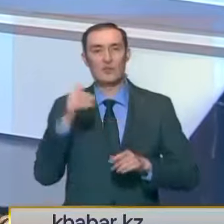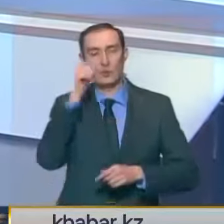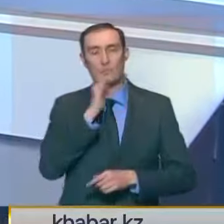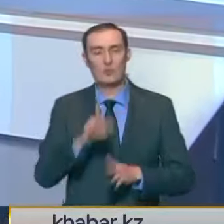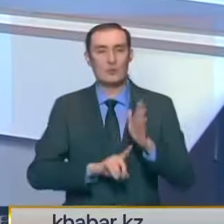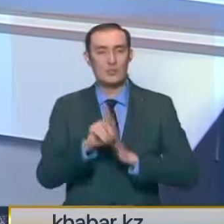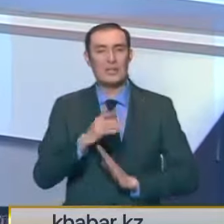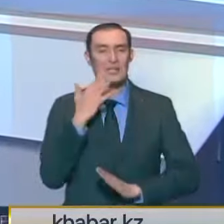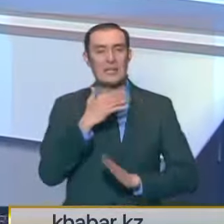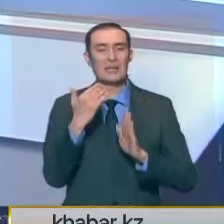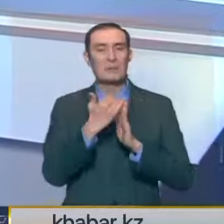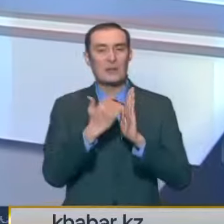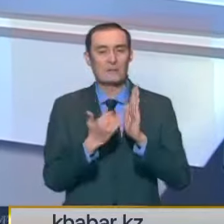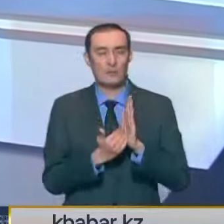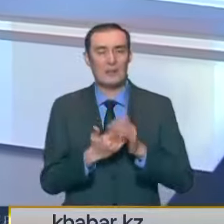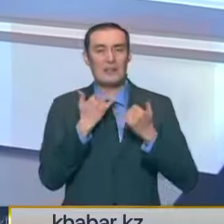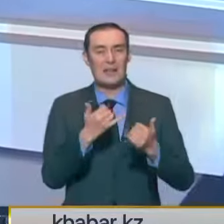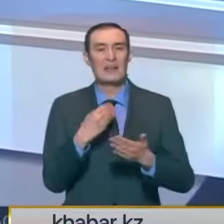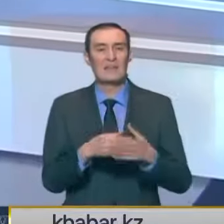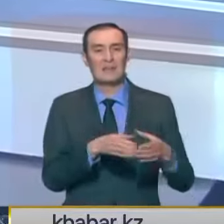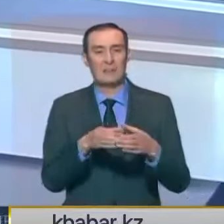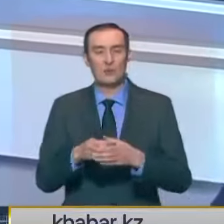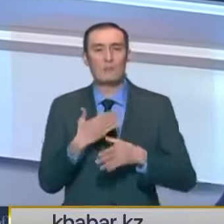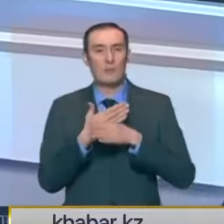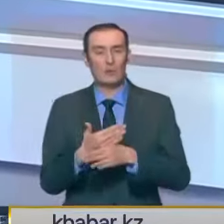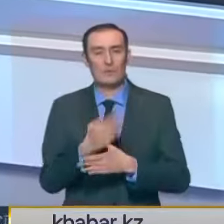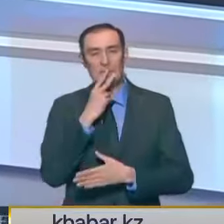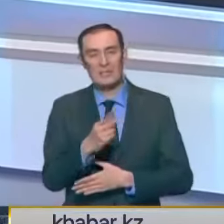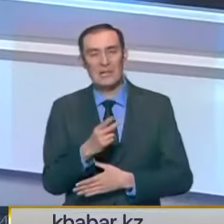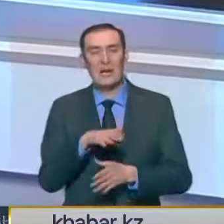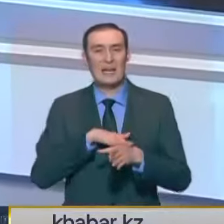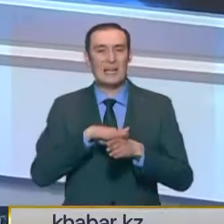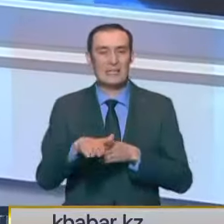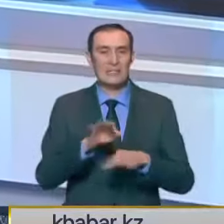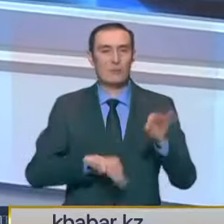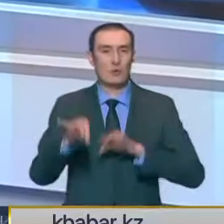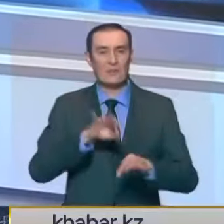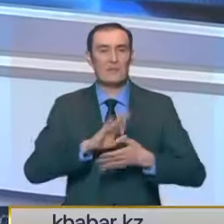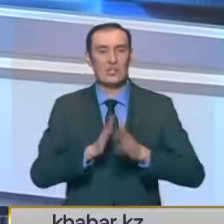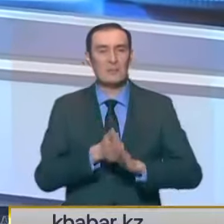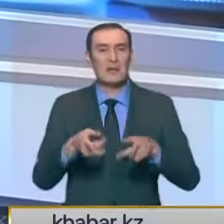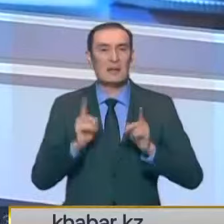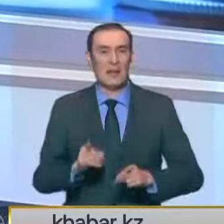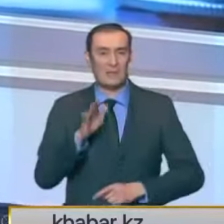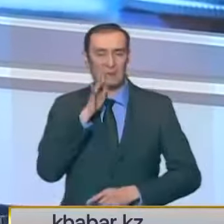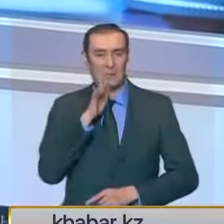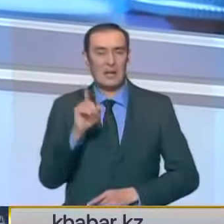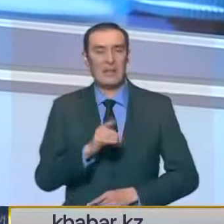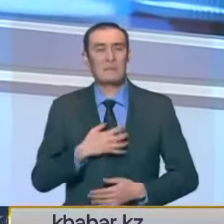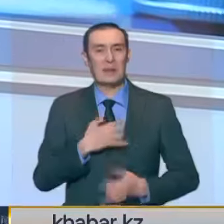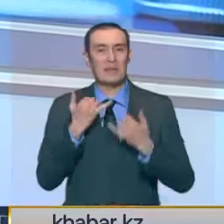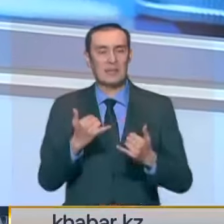запущена национальная цифровая платформа для инвесторов Что поможет им следить за реализацией проектов в режиме реального времени а для